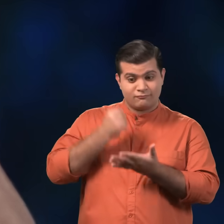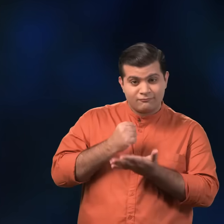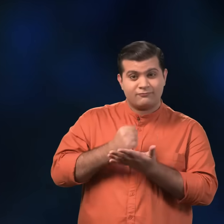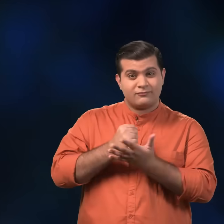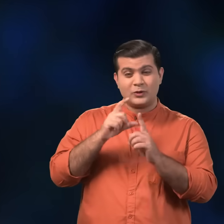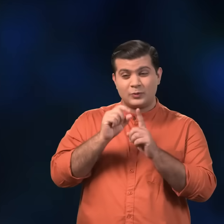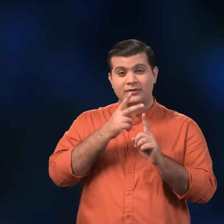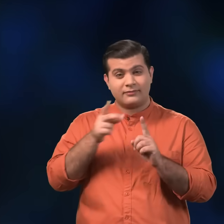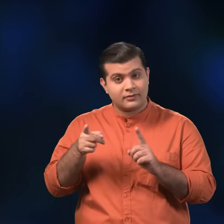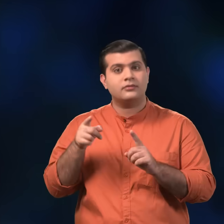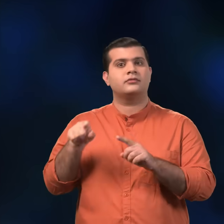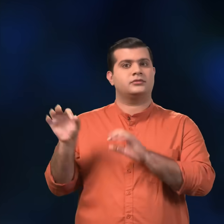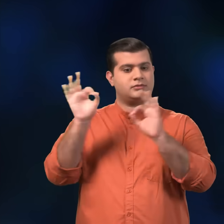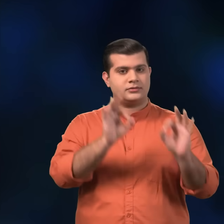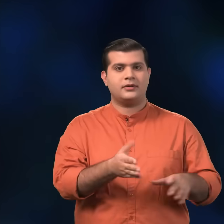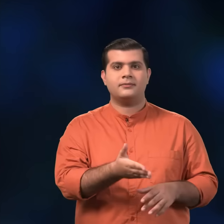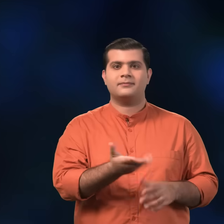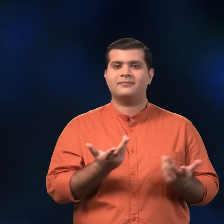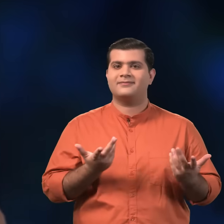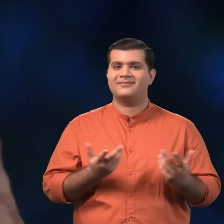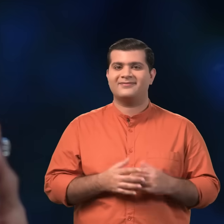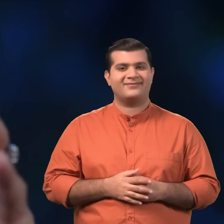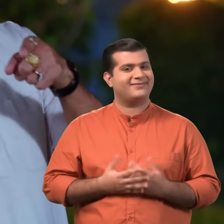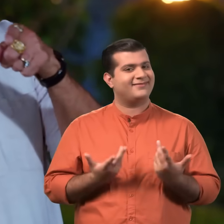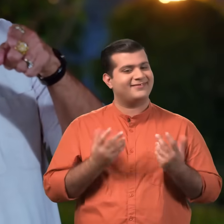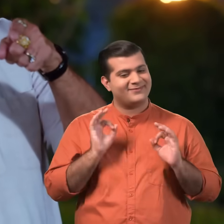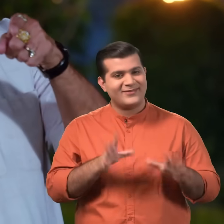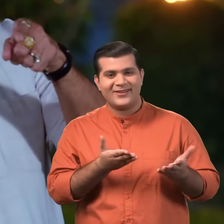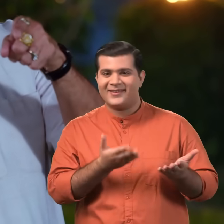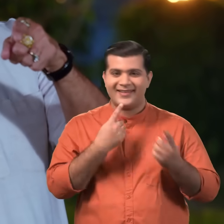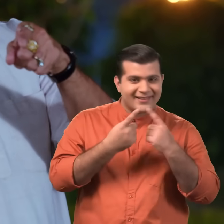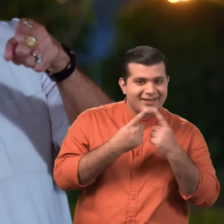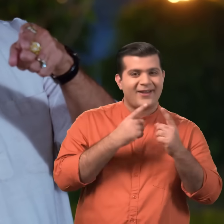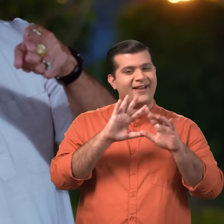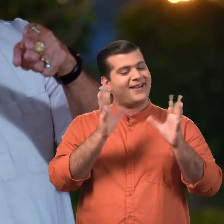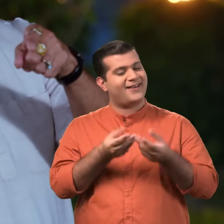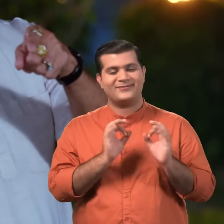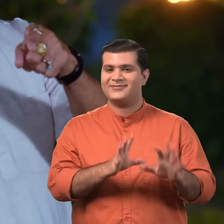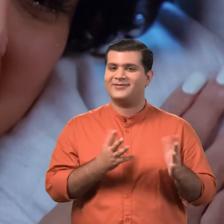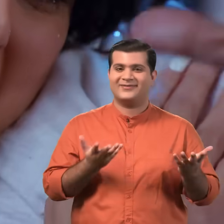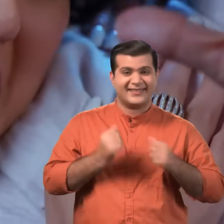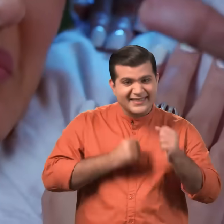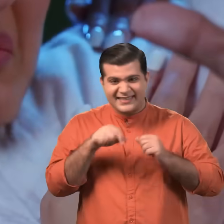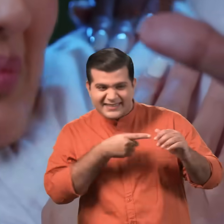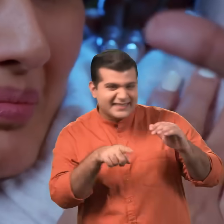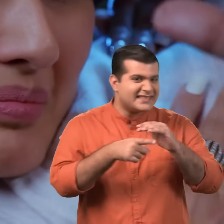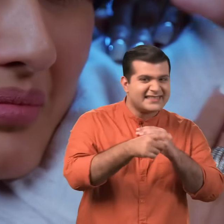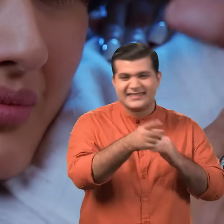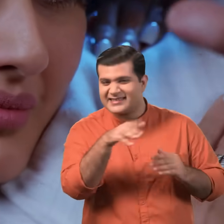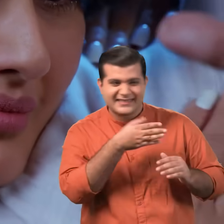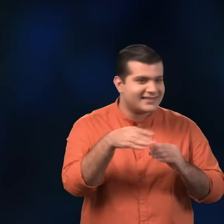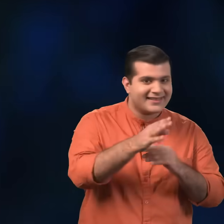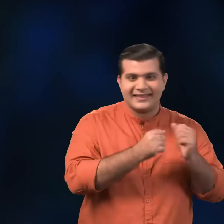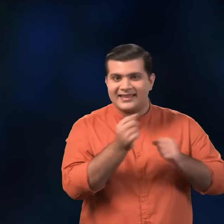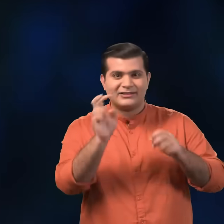जो सोचूंगी वही मैं करूंगी। वो भी हाथ नहीं आता सी शेरा है, दौड़ दौड़ के पीछे